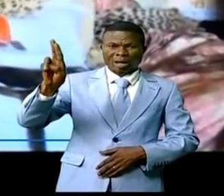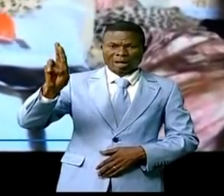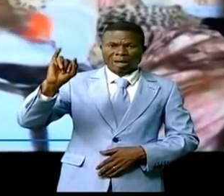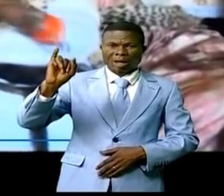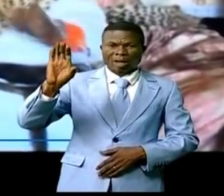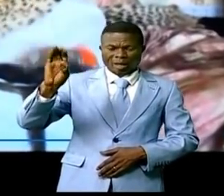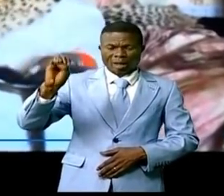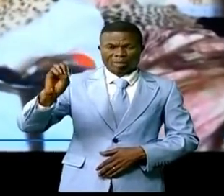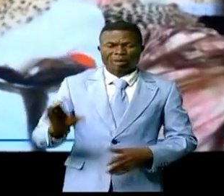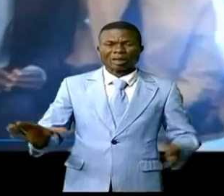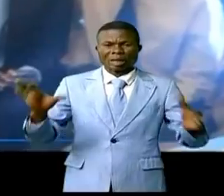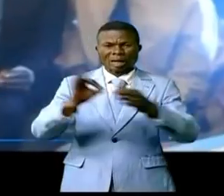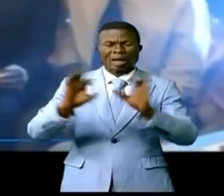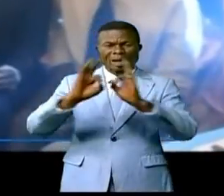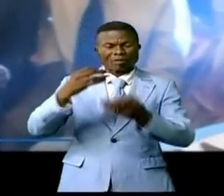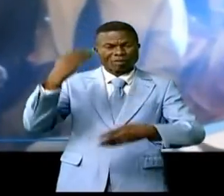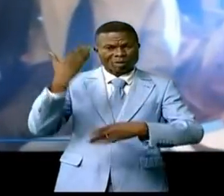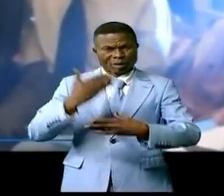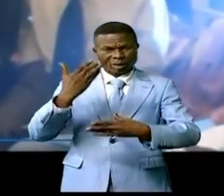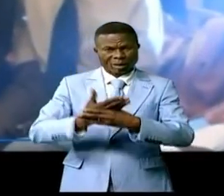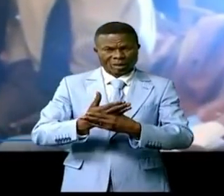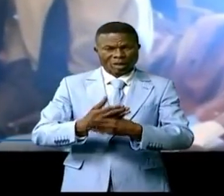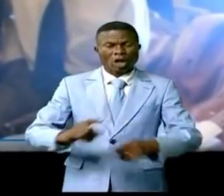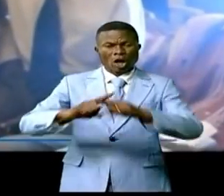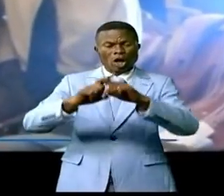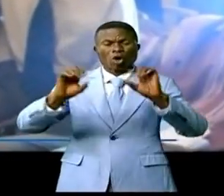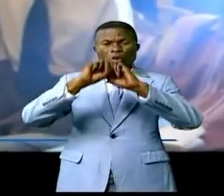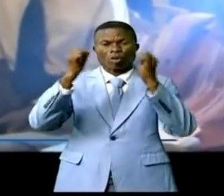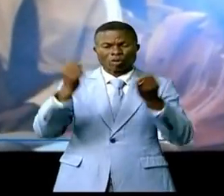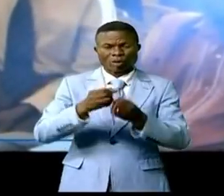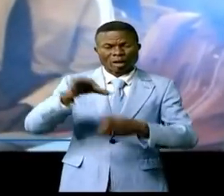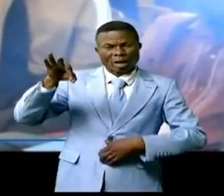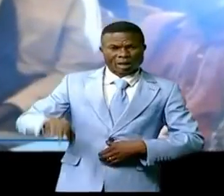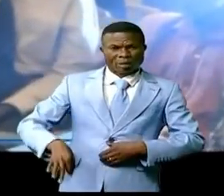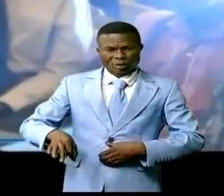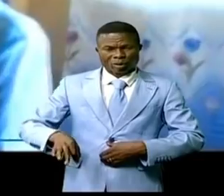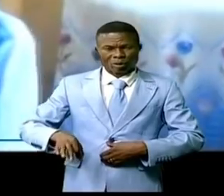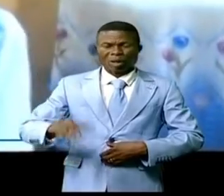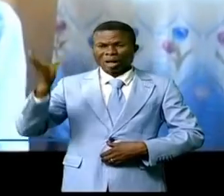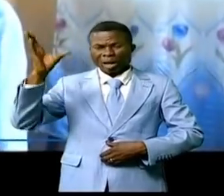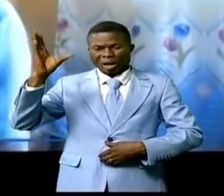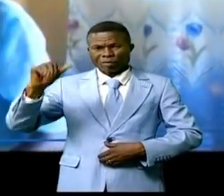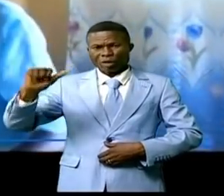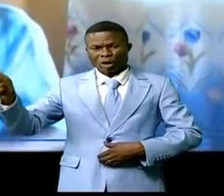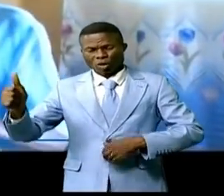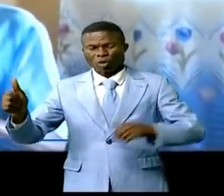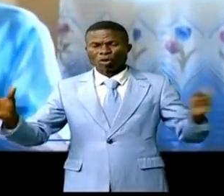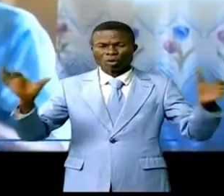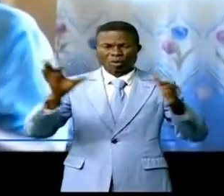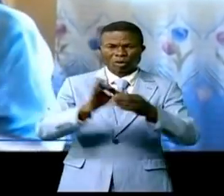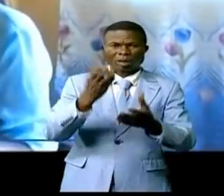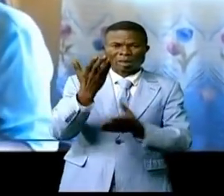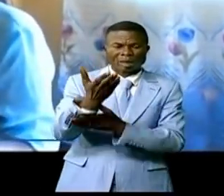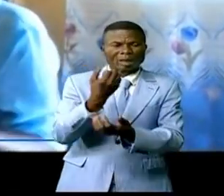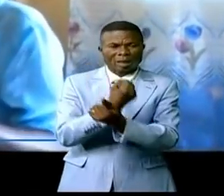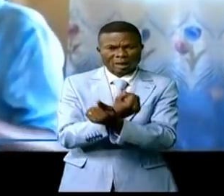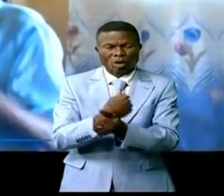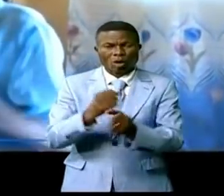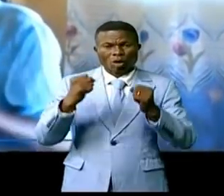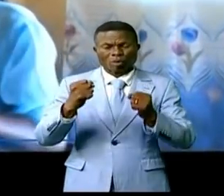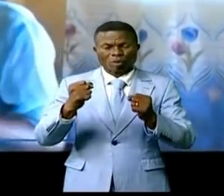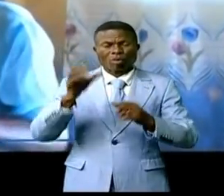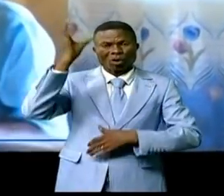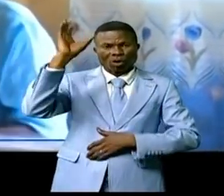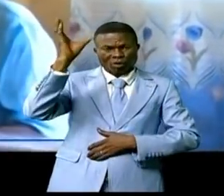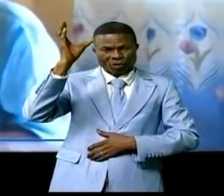dispute et a mis fin aux conflits sociaux et d'intérêts entre les villageois. Il en a appelé au respect du pouvoir